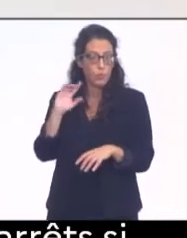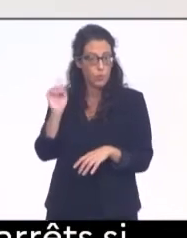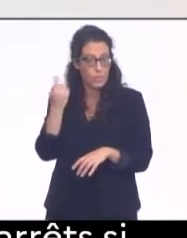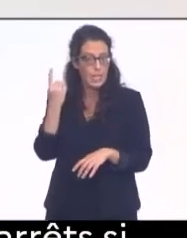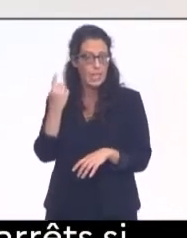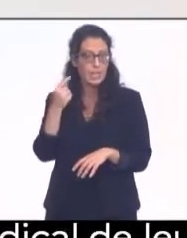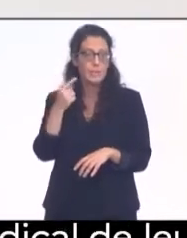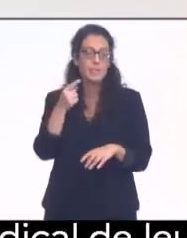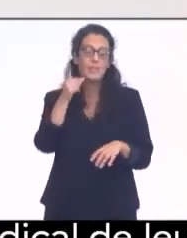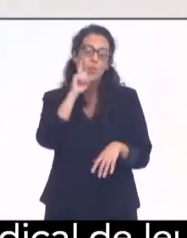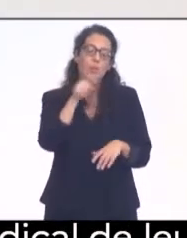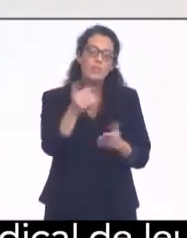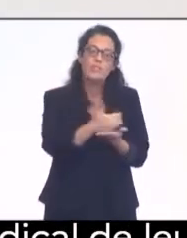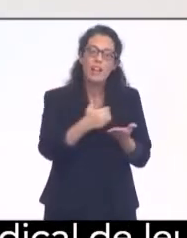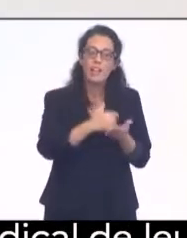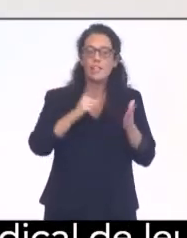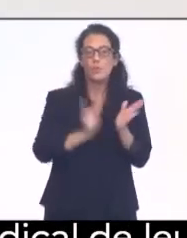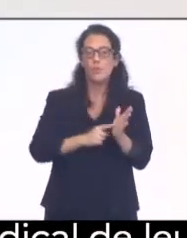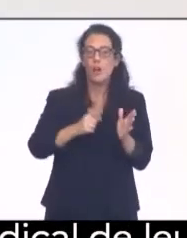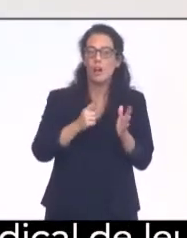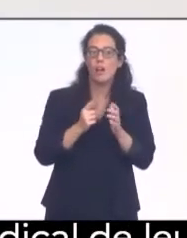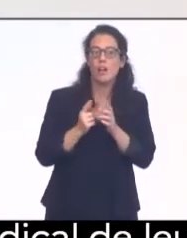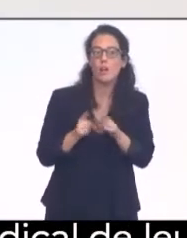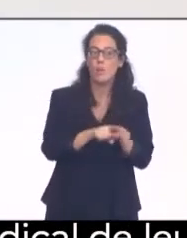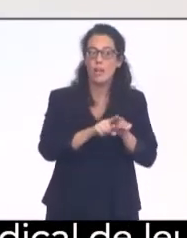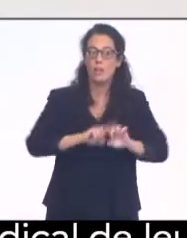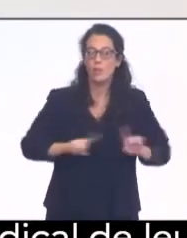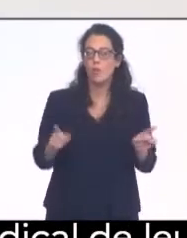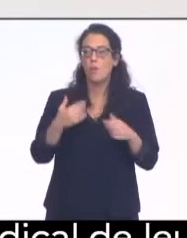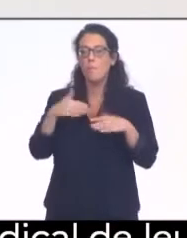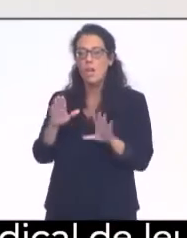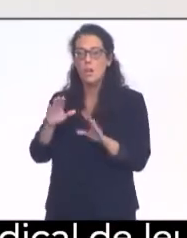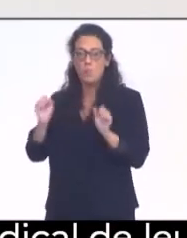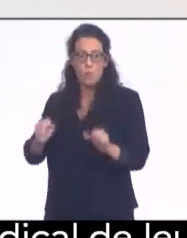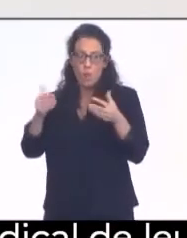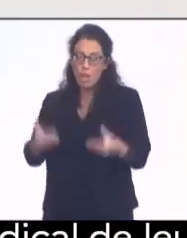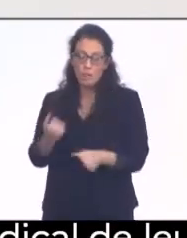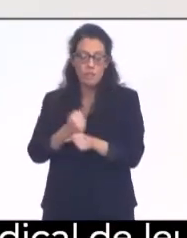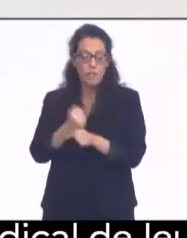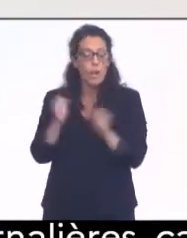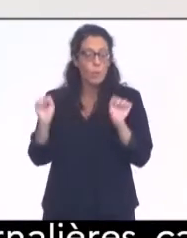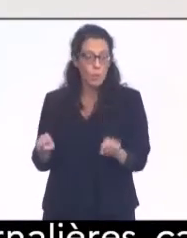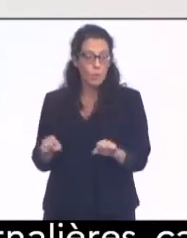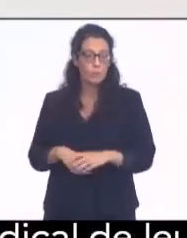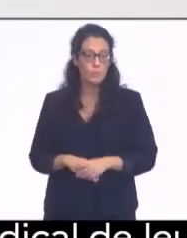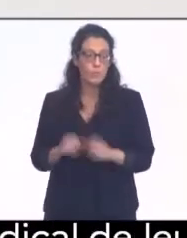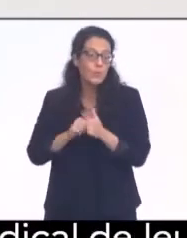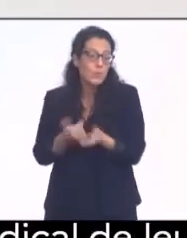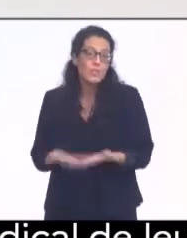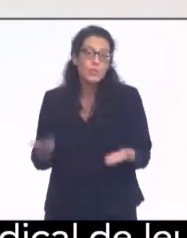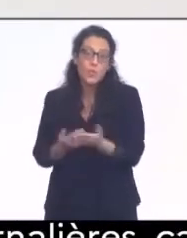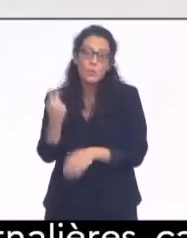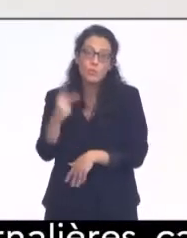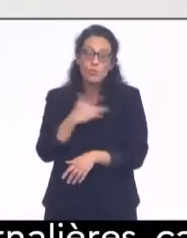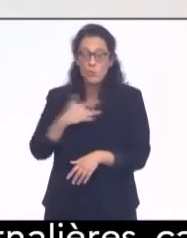pas salariées de droit commun, de droit du travail, mais pour autant, elles peuvent bénéficier d'un arrêt de travail, compte tenu de leur situation de santé et